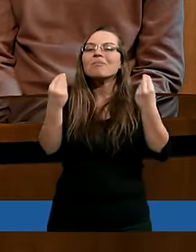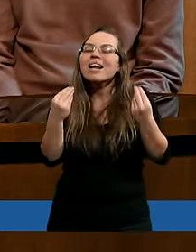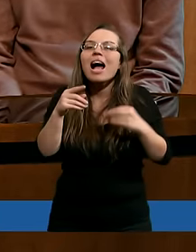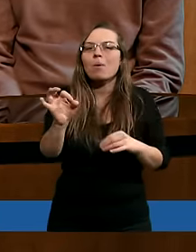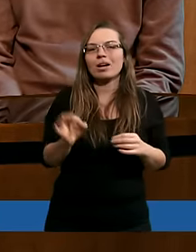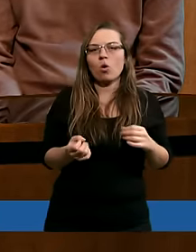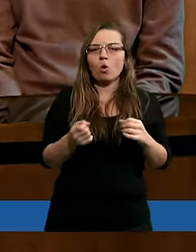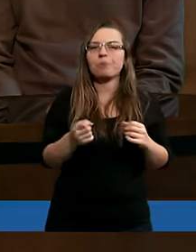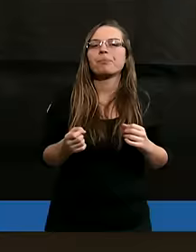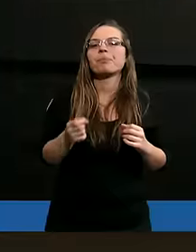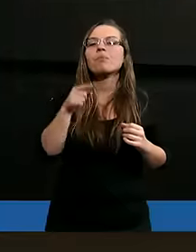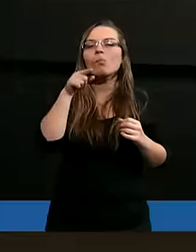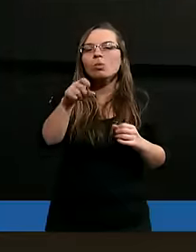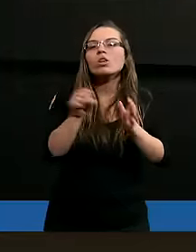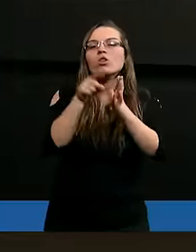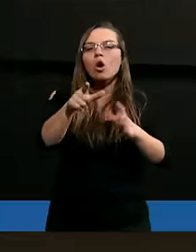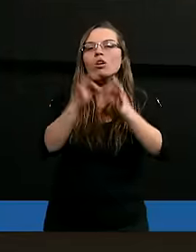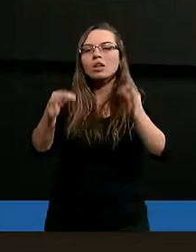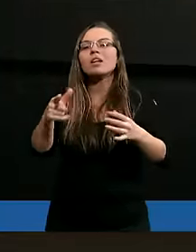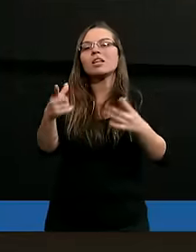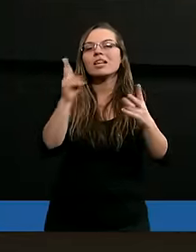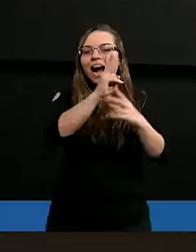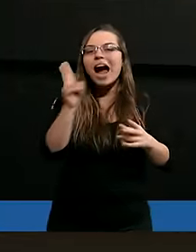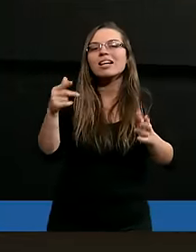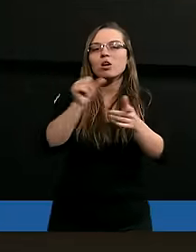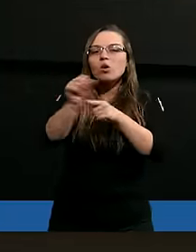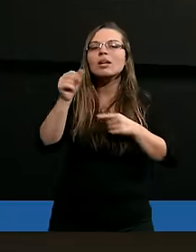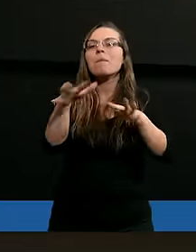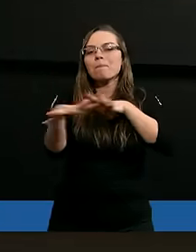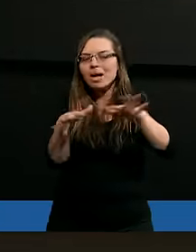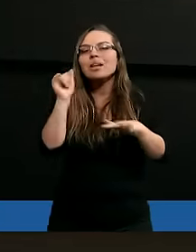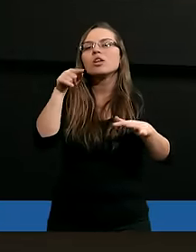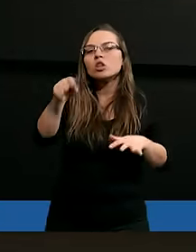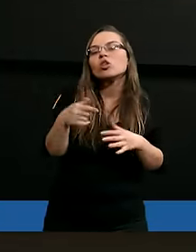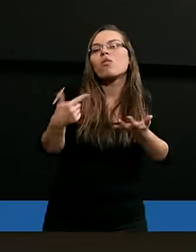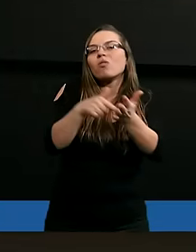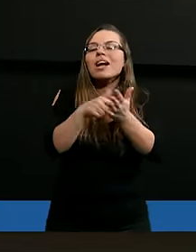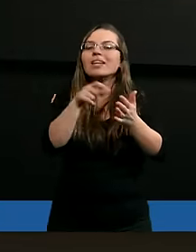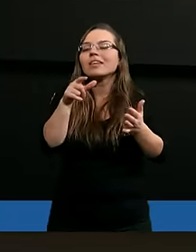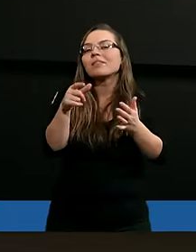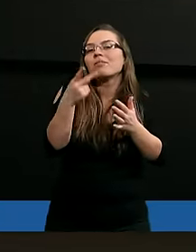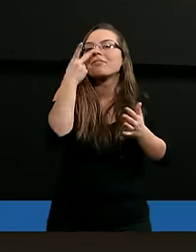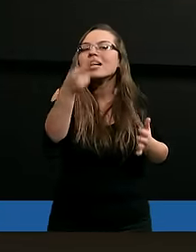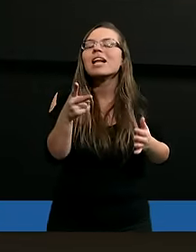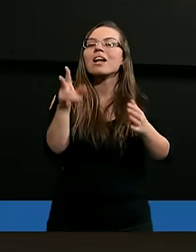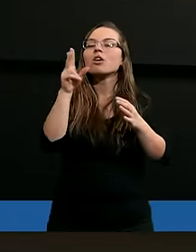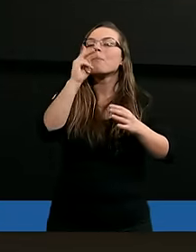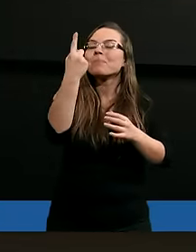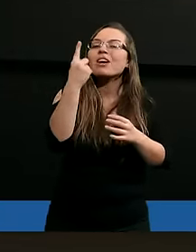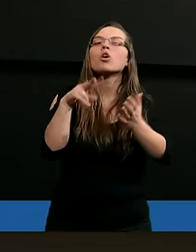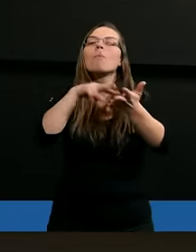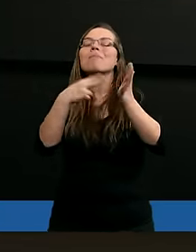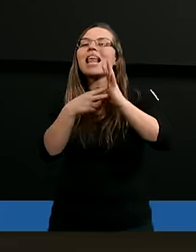duch. Panie, dobrze było usłyszeć, że dla każdego jest miejsce i to nie chodzi o tych herosów właśnie z pierwszego